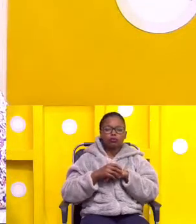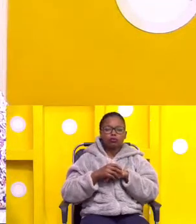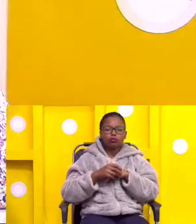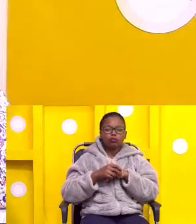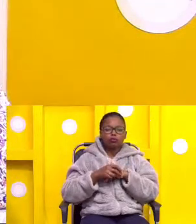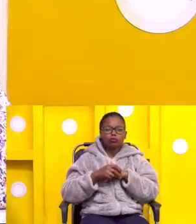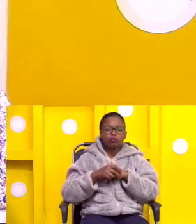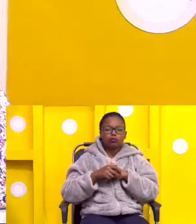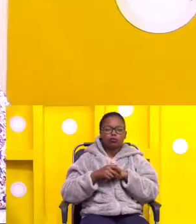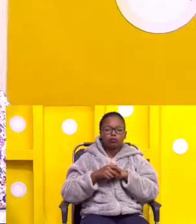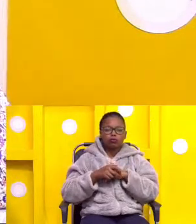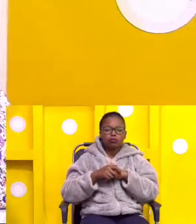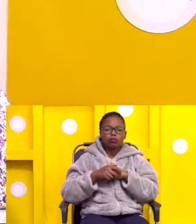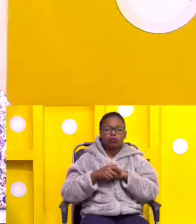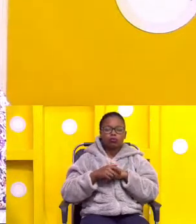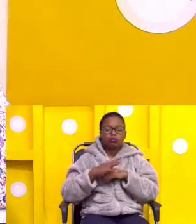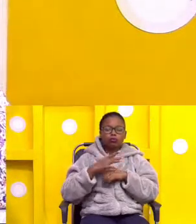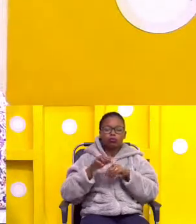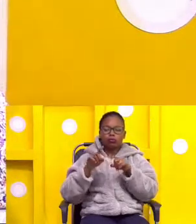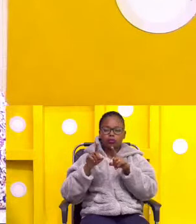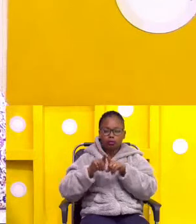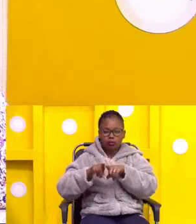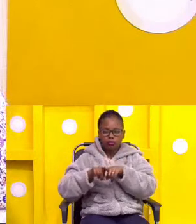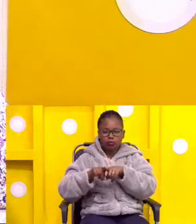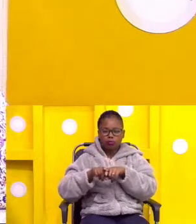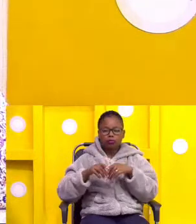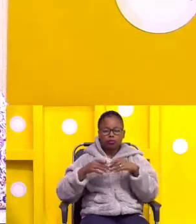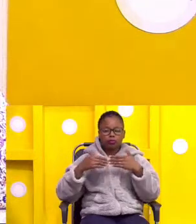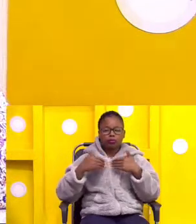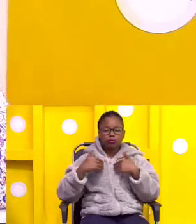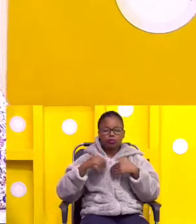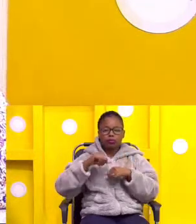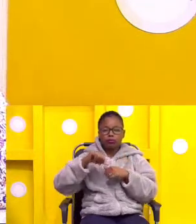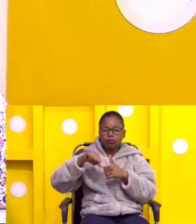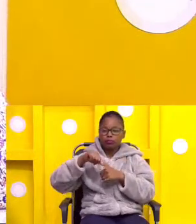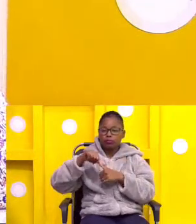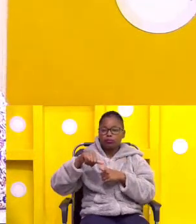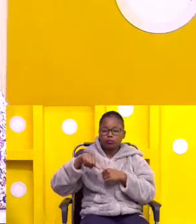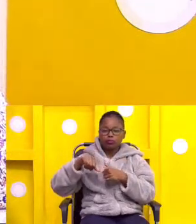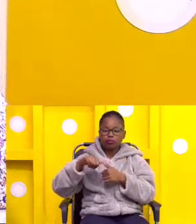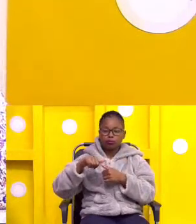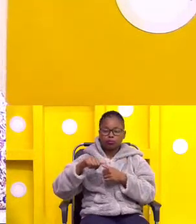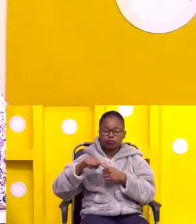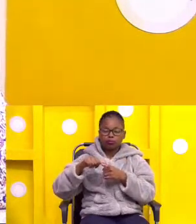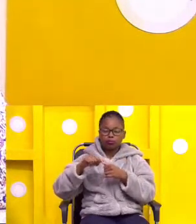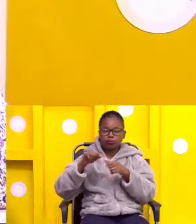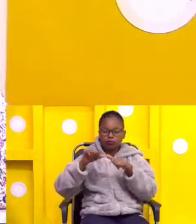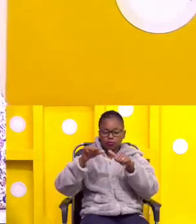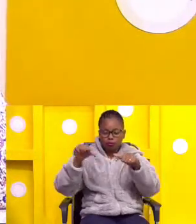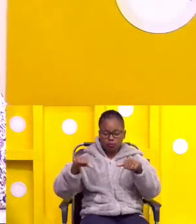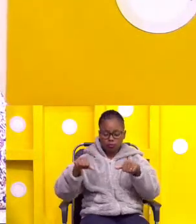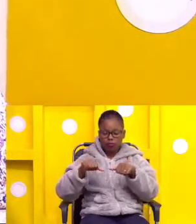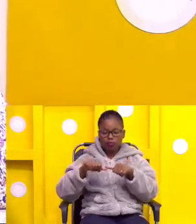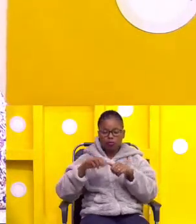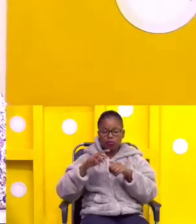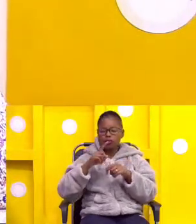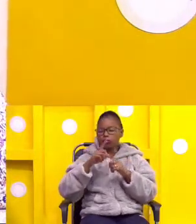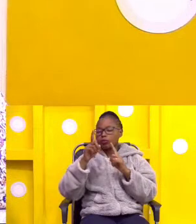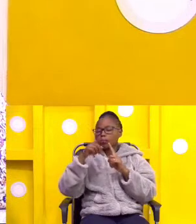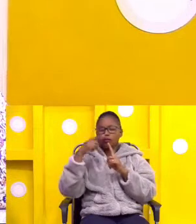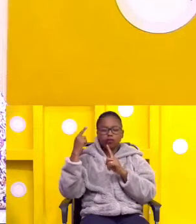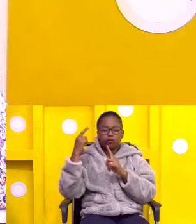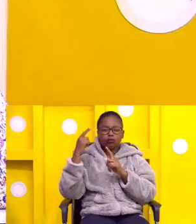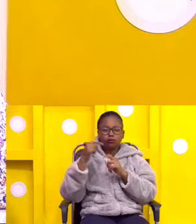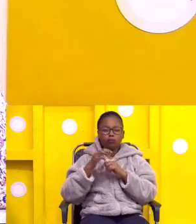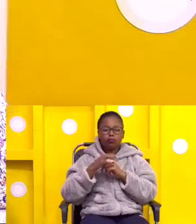Nikulia duma gogona mao haha nimete kireku. Ugo niguwe dhuole dhuwa ni havili nige dhaguti niya mutoe.